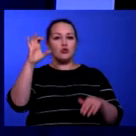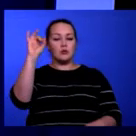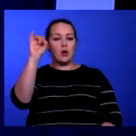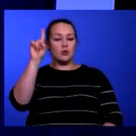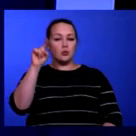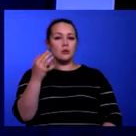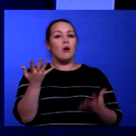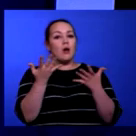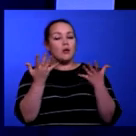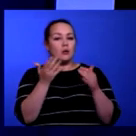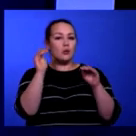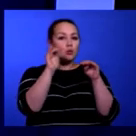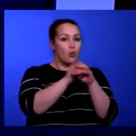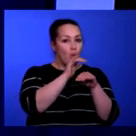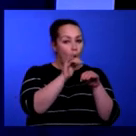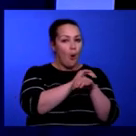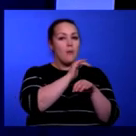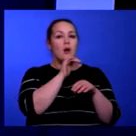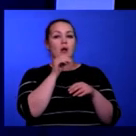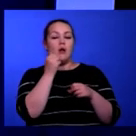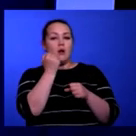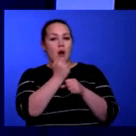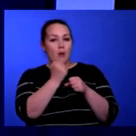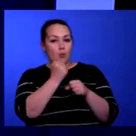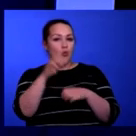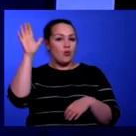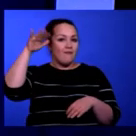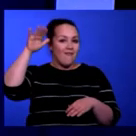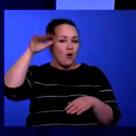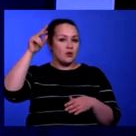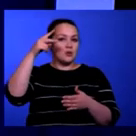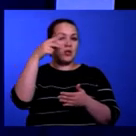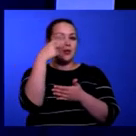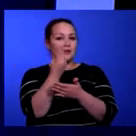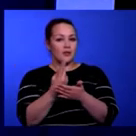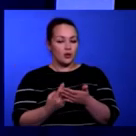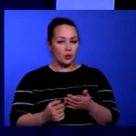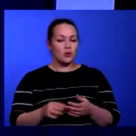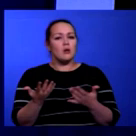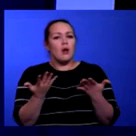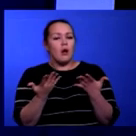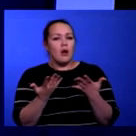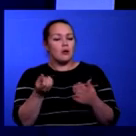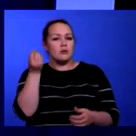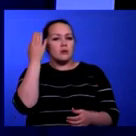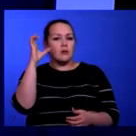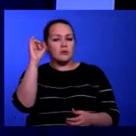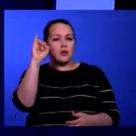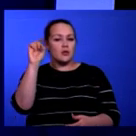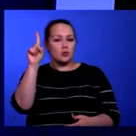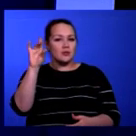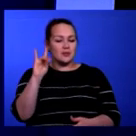доброе дело в воде не тонет какие мы знаем союзы и а